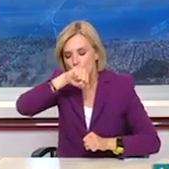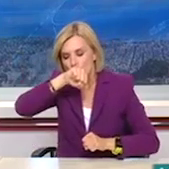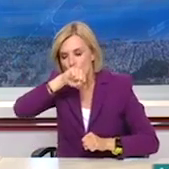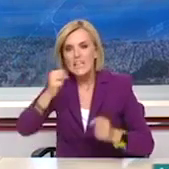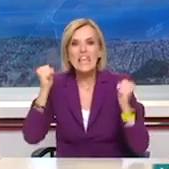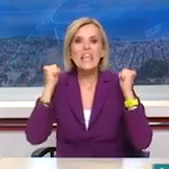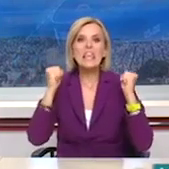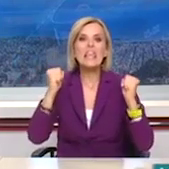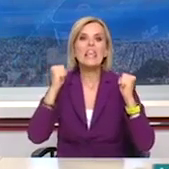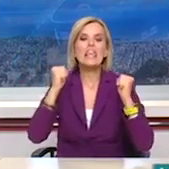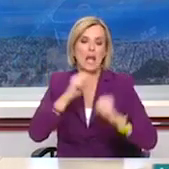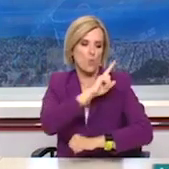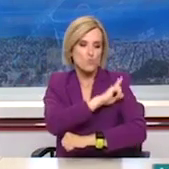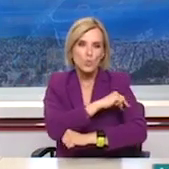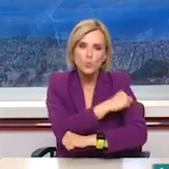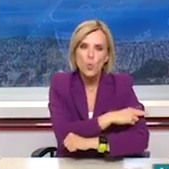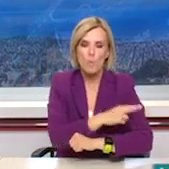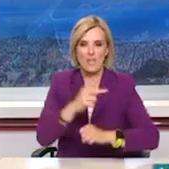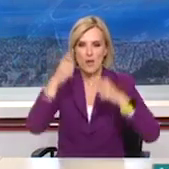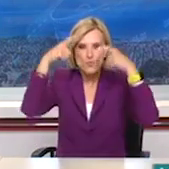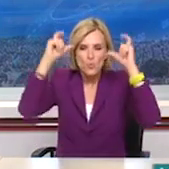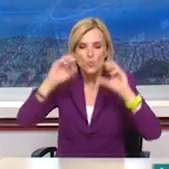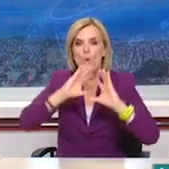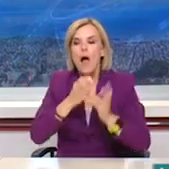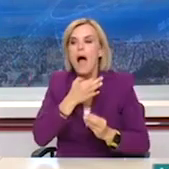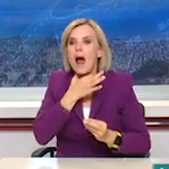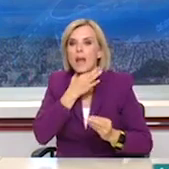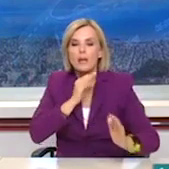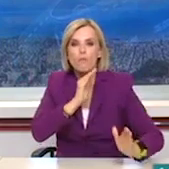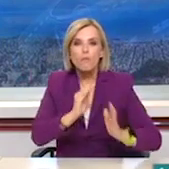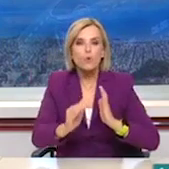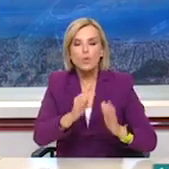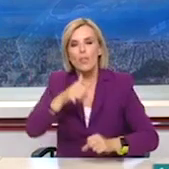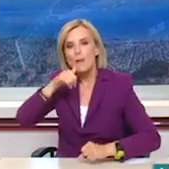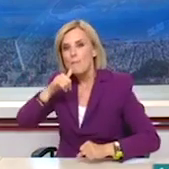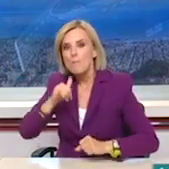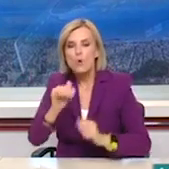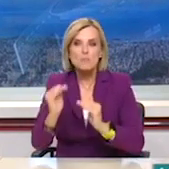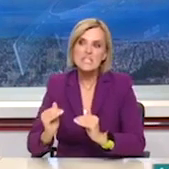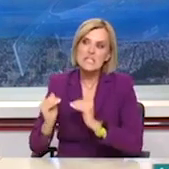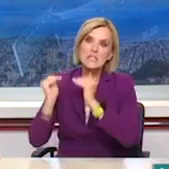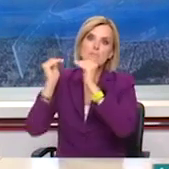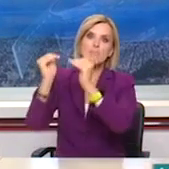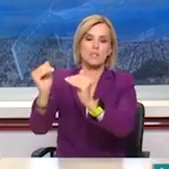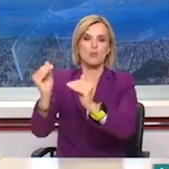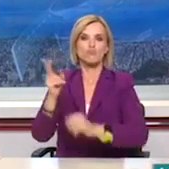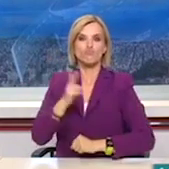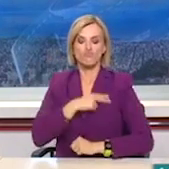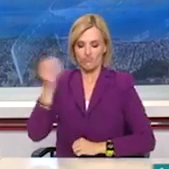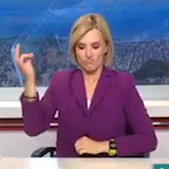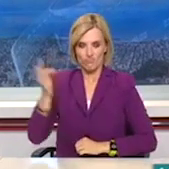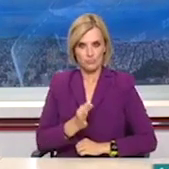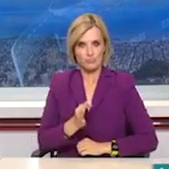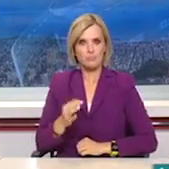από την πρωτοβάθμια φροντίδα ως τα νοσοκομεία. Η επίγουσα φροντίδα θα πρέπει να συνεχίσει να παρέχεται σε ψηλό επίπεδο. Η επάνωδος